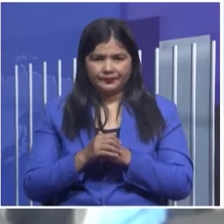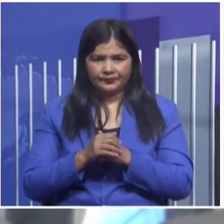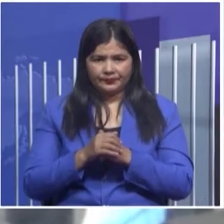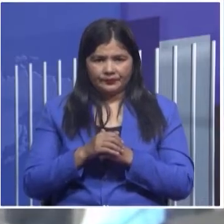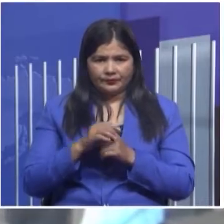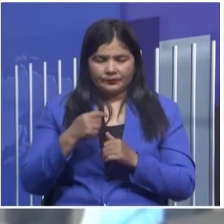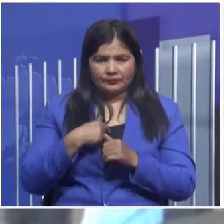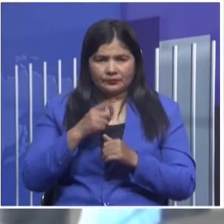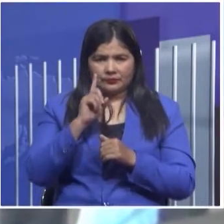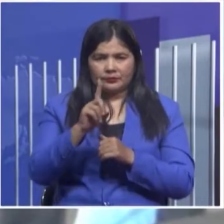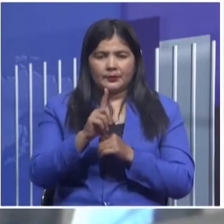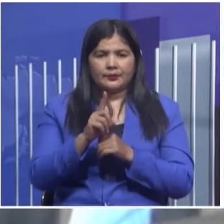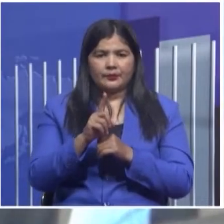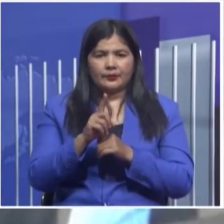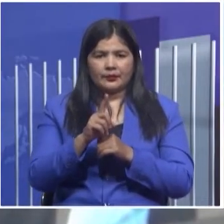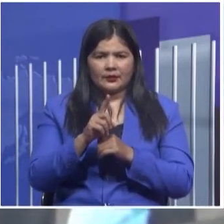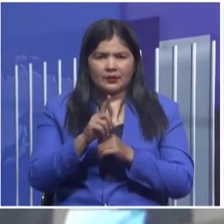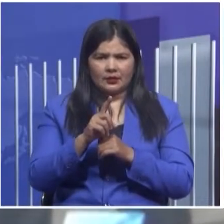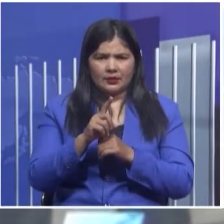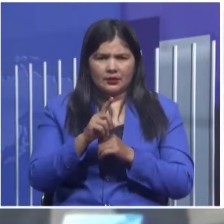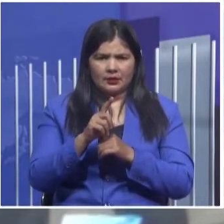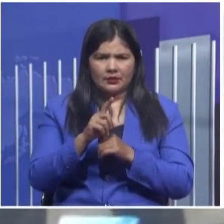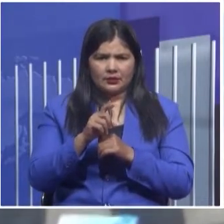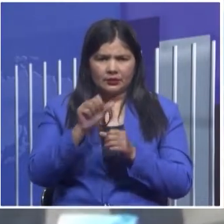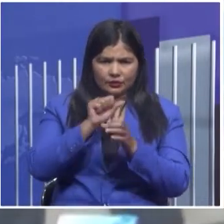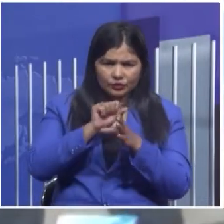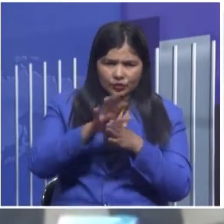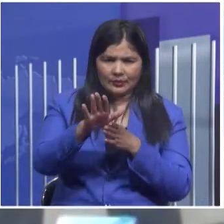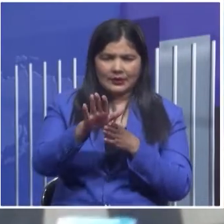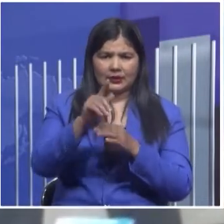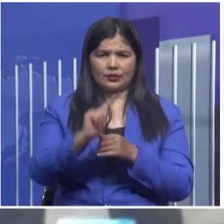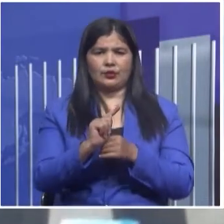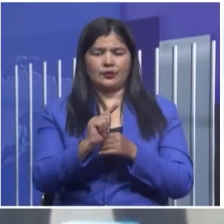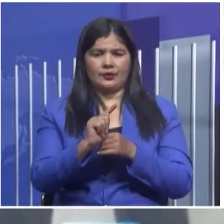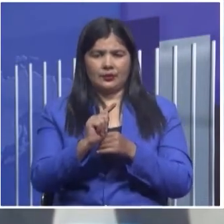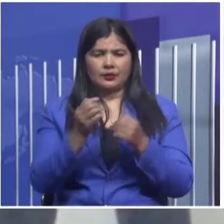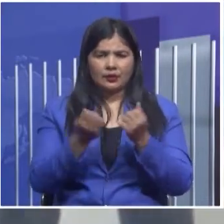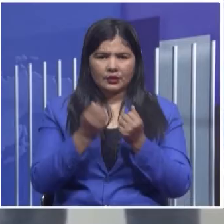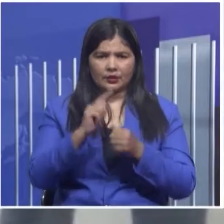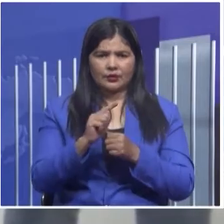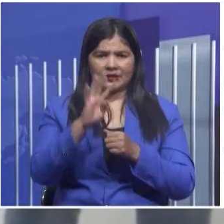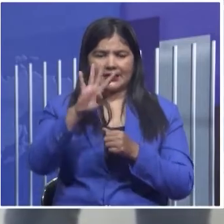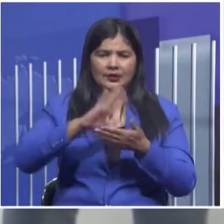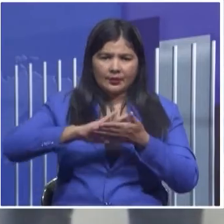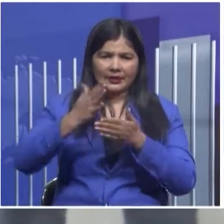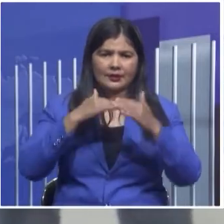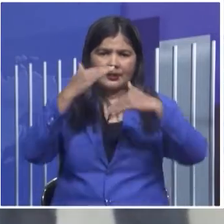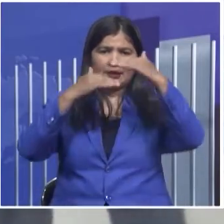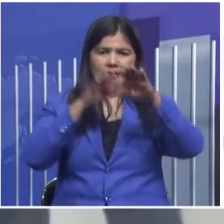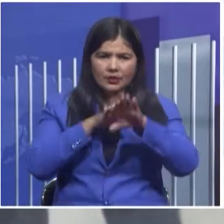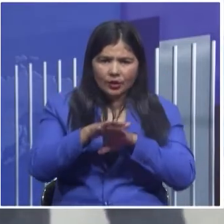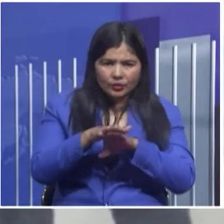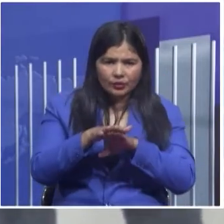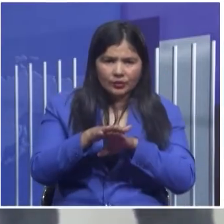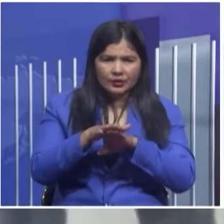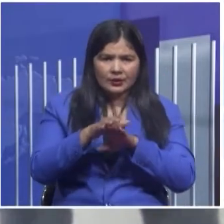मैले एउटा डोल्पाको जुम्लाका 2-4 पहिलो आर्थिक वर्षमा गरेका, के अरे चौमासीमा गरेका विकासहरू डोल्पामा